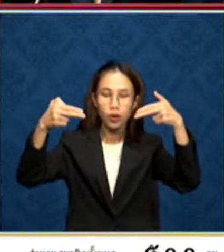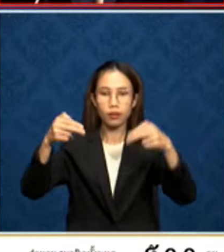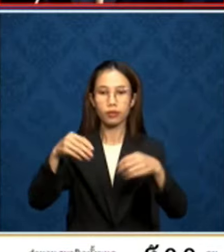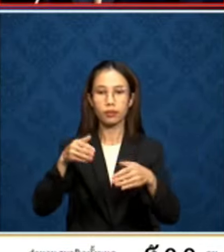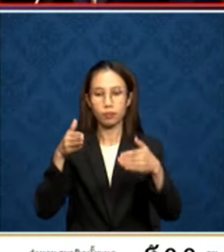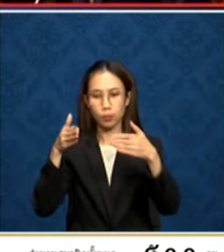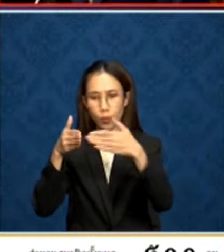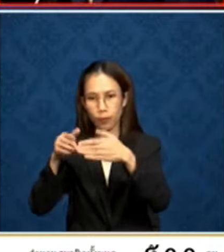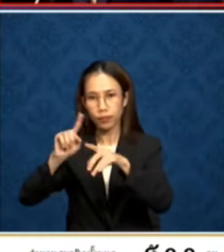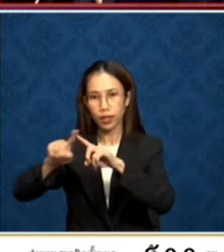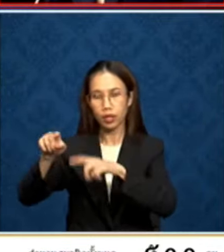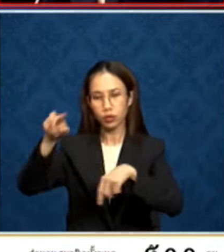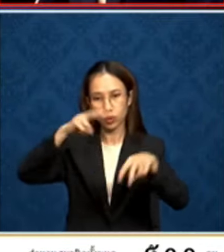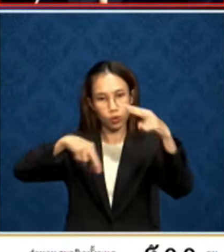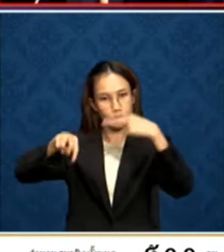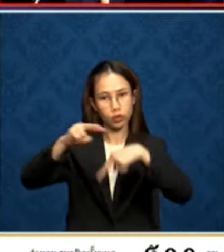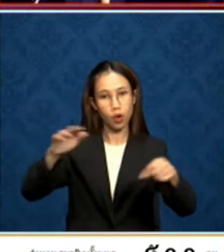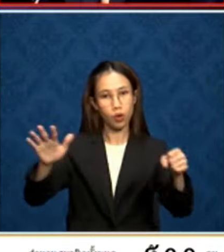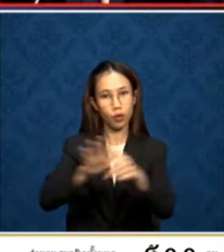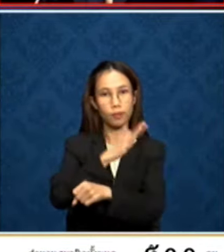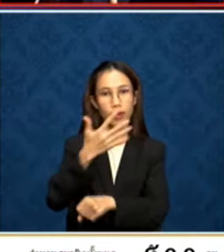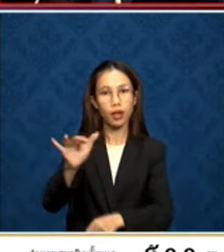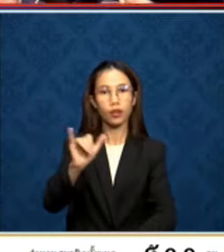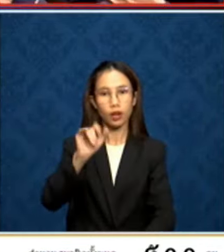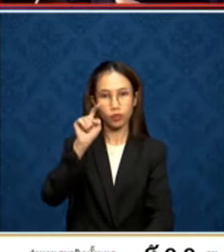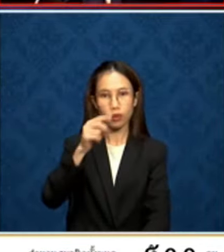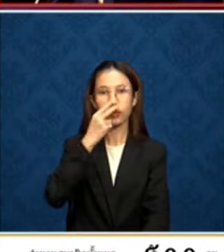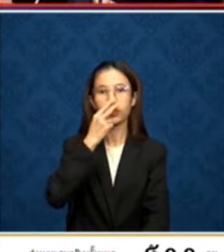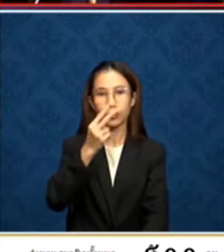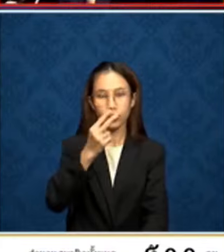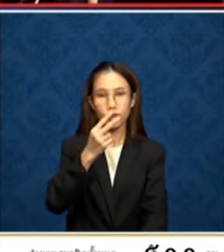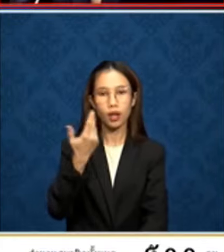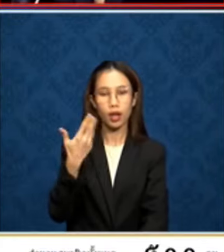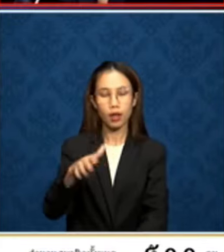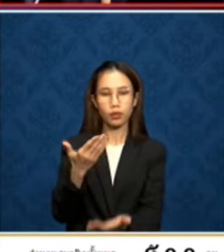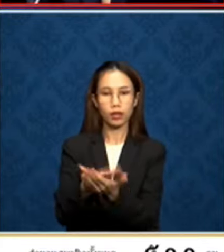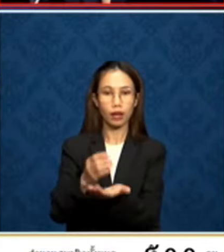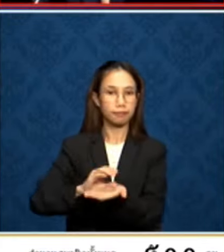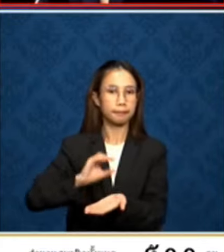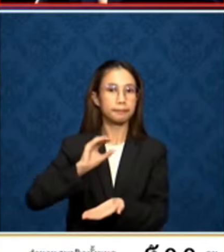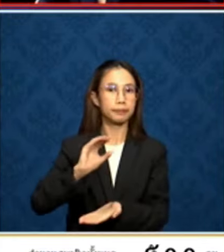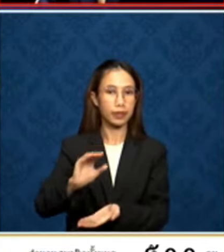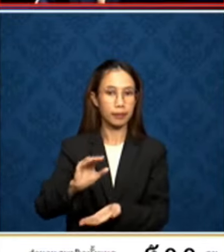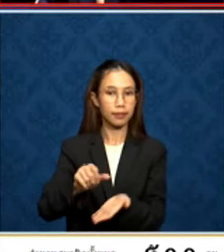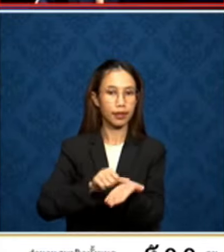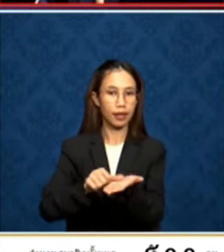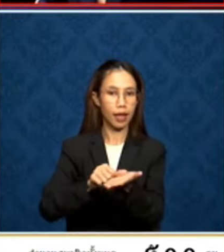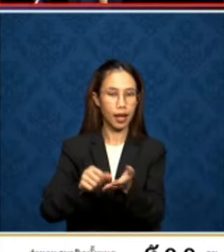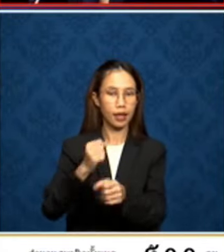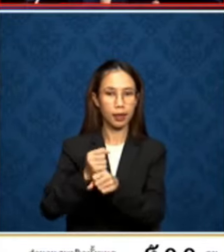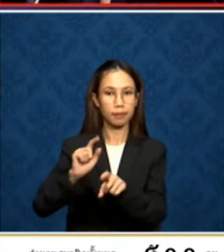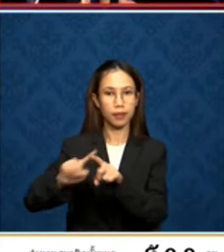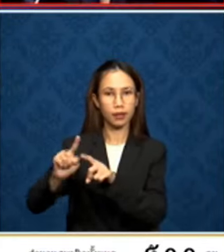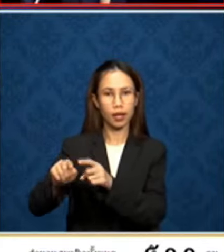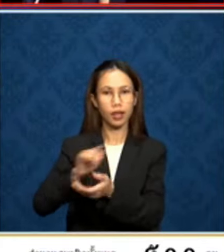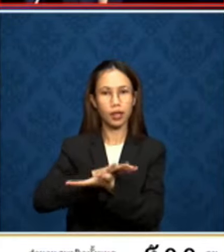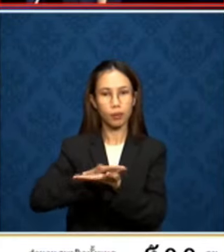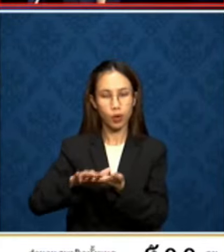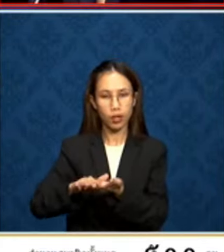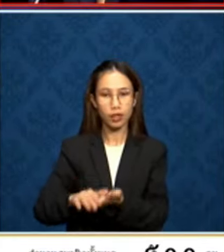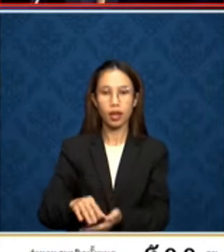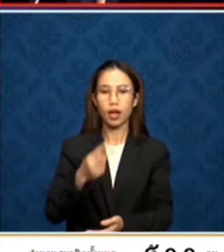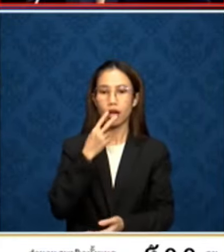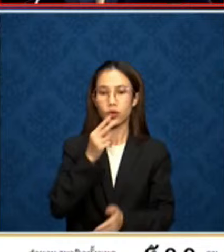ต่างๆได้มีการตรวจตาทั่วถึงแล้วหรือยังแล้วก็ต้องจัดสรรงบประมาณลงไปค่ะปรับปรุงให้เรียบร้อยสร้างความปลอด